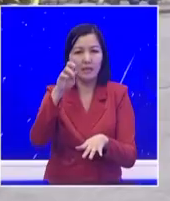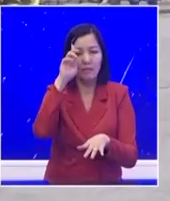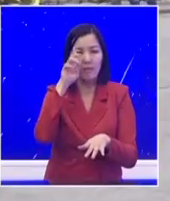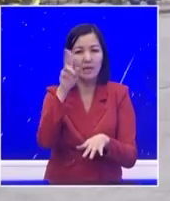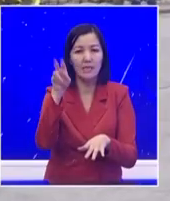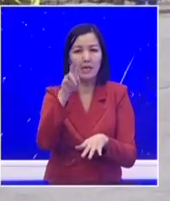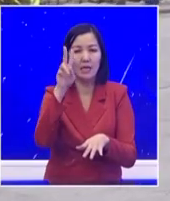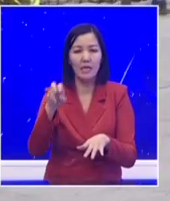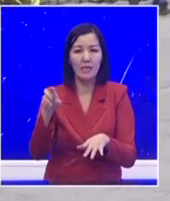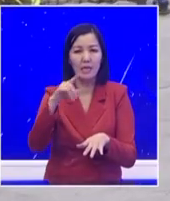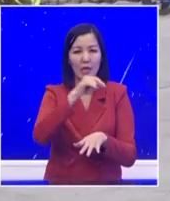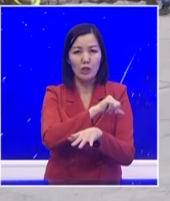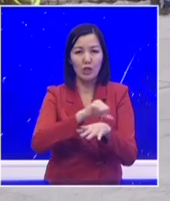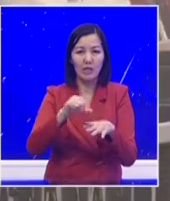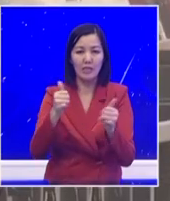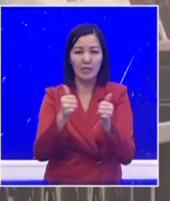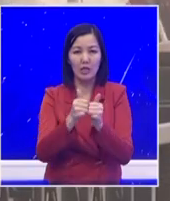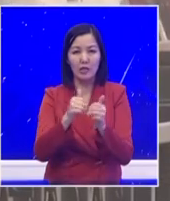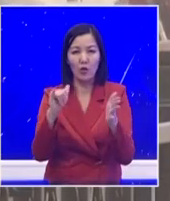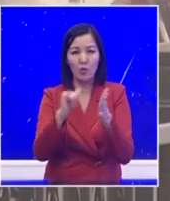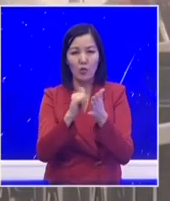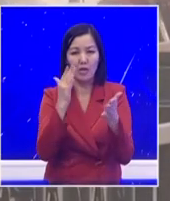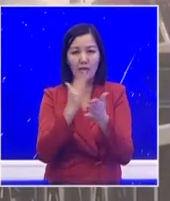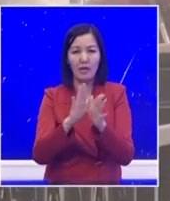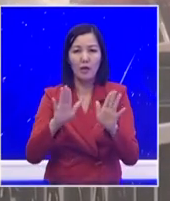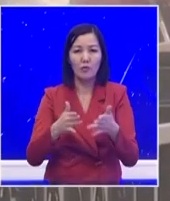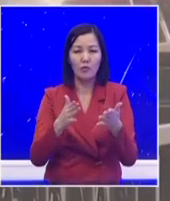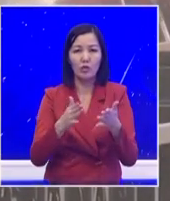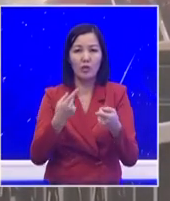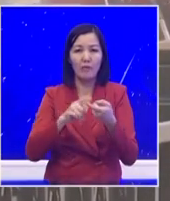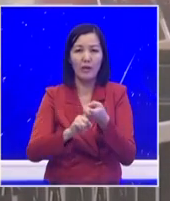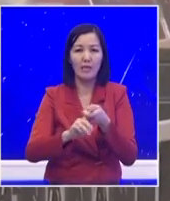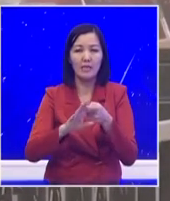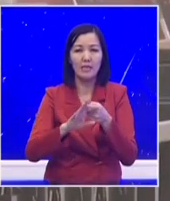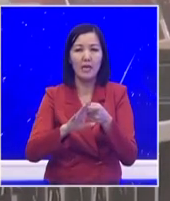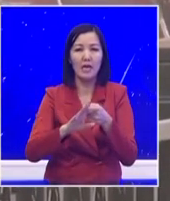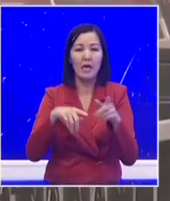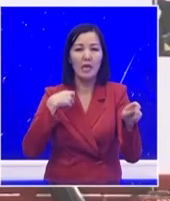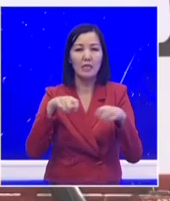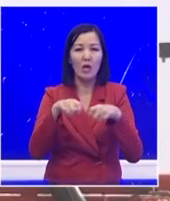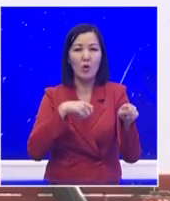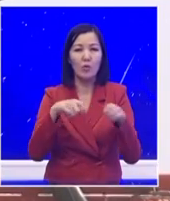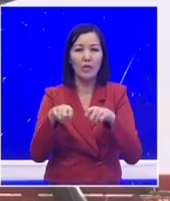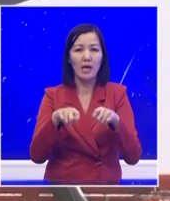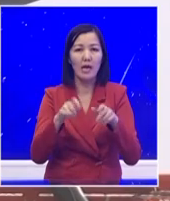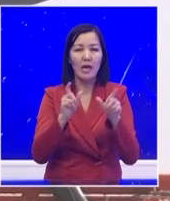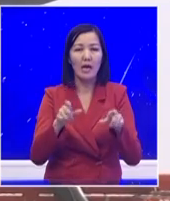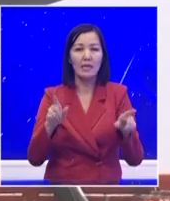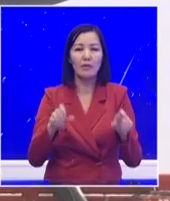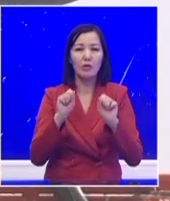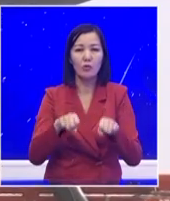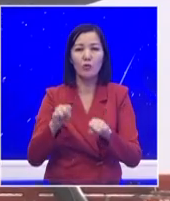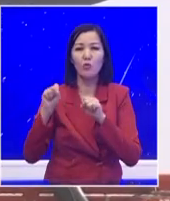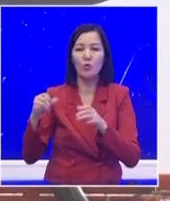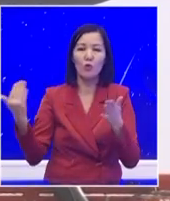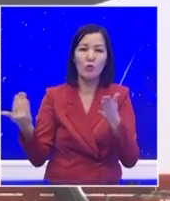Қырғыз Республикасы шекарасы бойында орнатылған. Төтенше жағдайға байланысты сауда және интеграция министрлігі тұтынушылардың құқығын қорғаудың